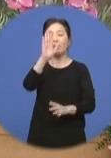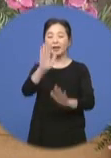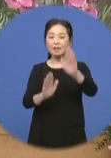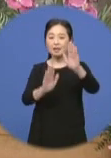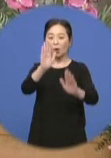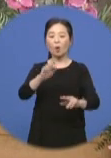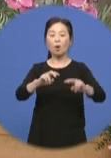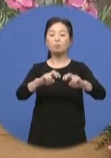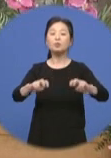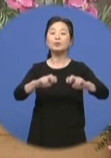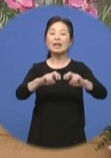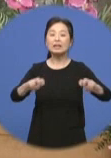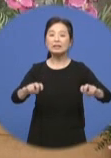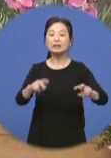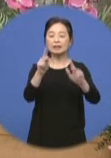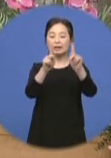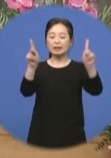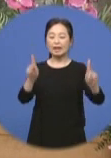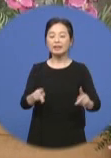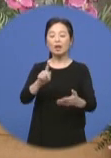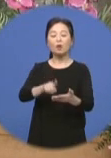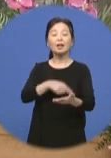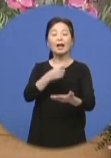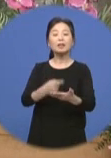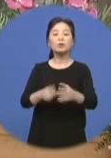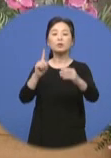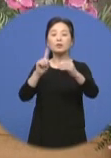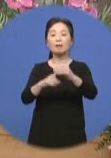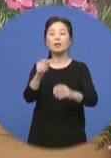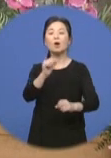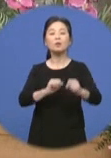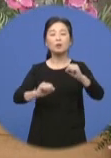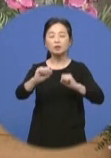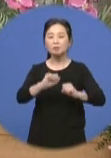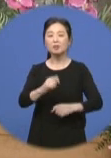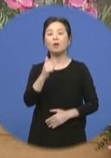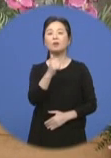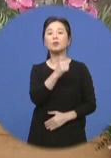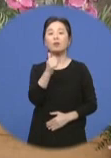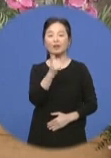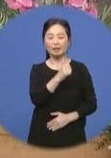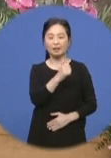し課題を解決しようという取り組みについてお伝えします。